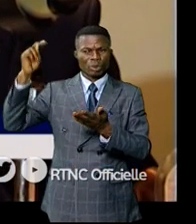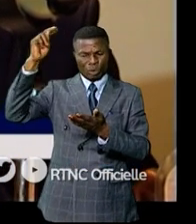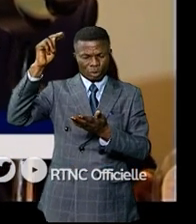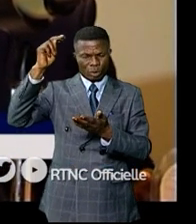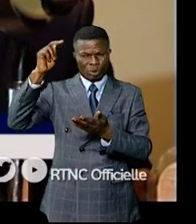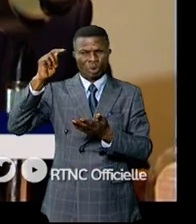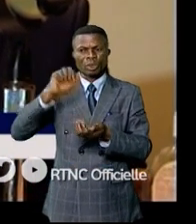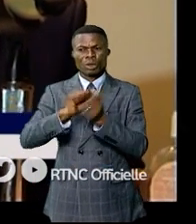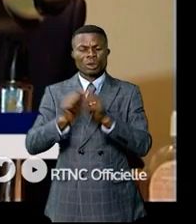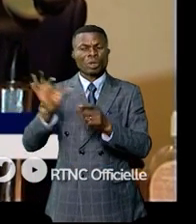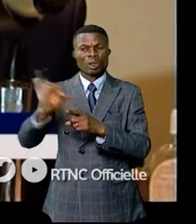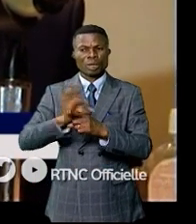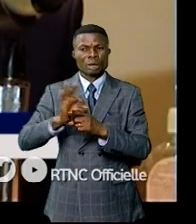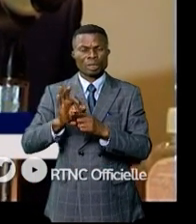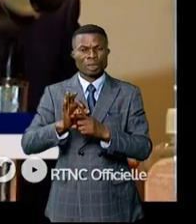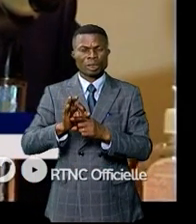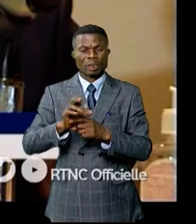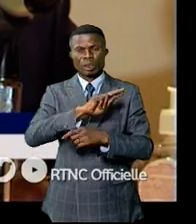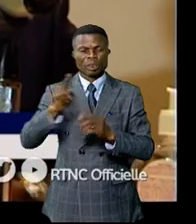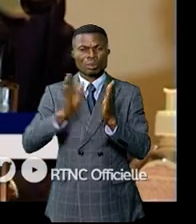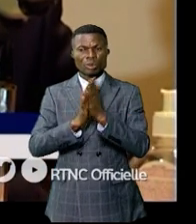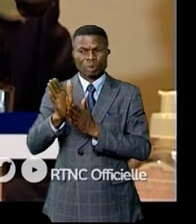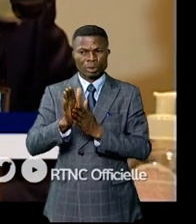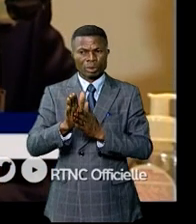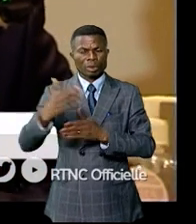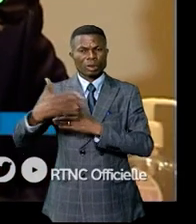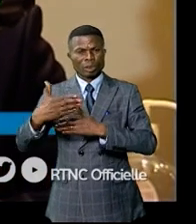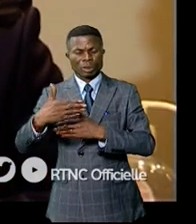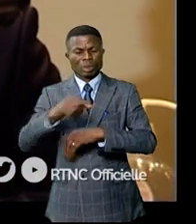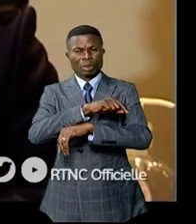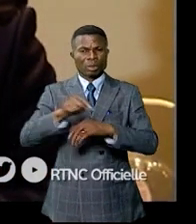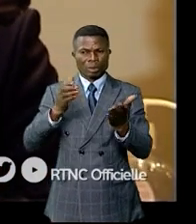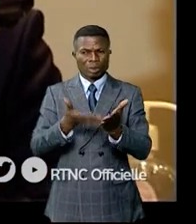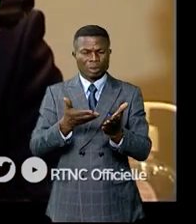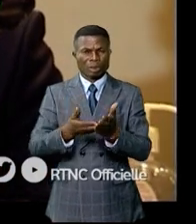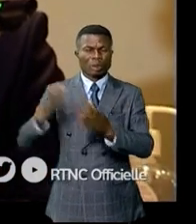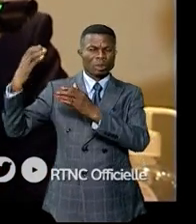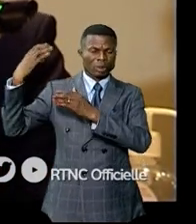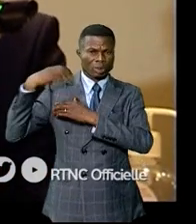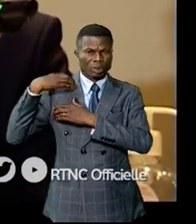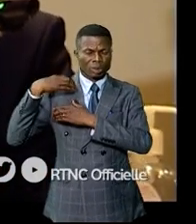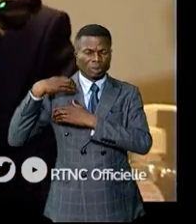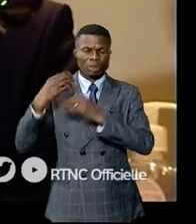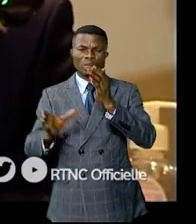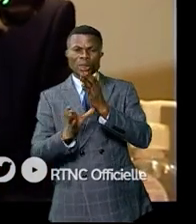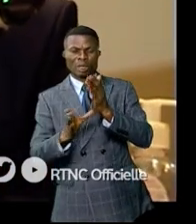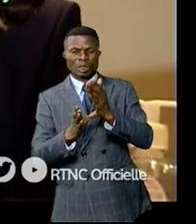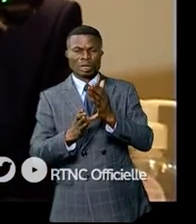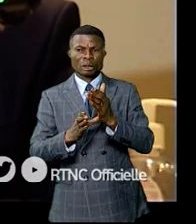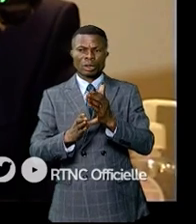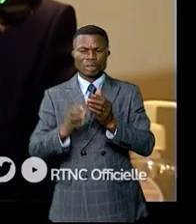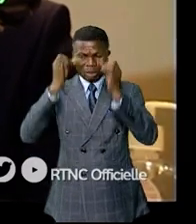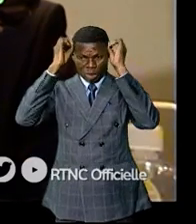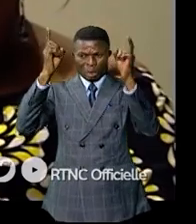d'éducation et formation de 2015, aux côtés des autres ministères et a en charge des sous-secteurs particuliers de